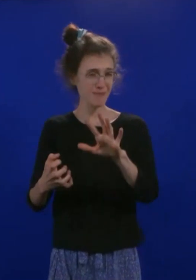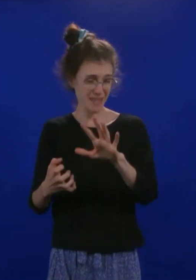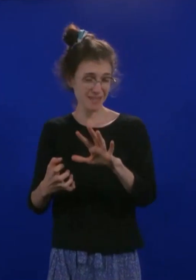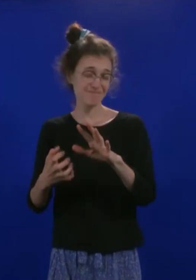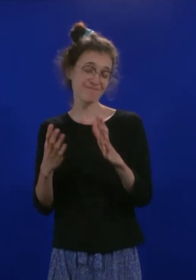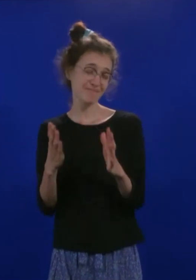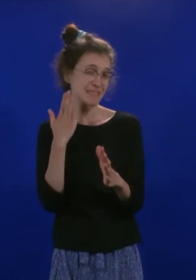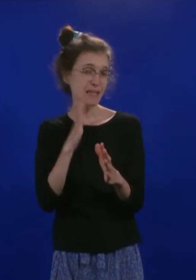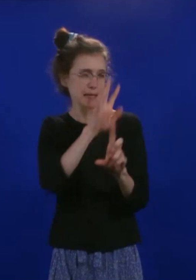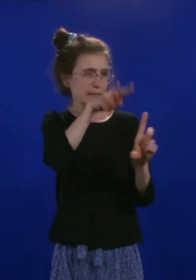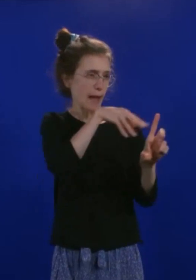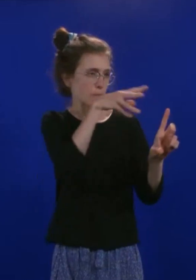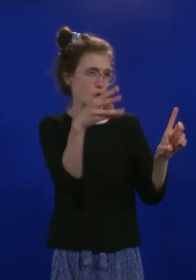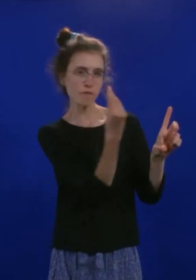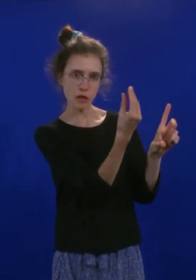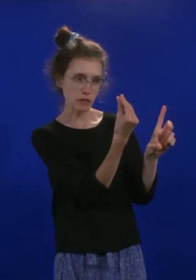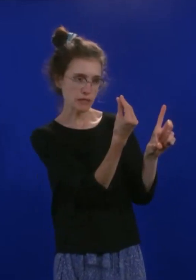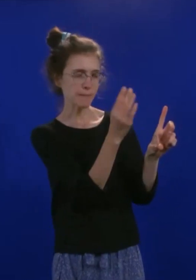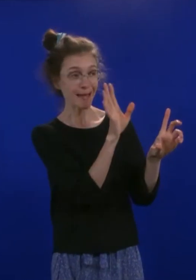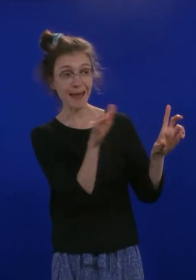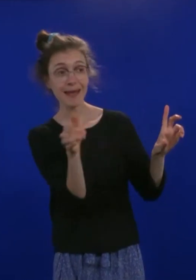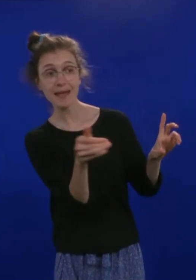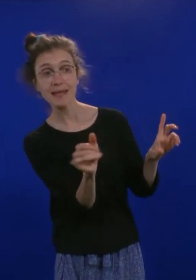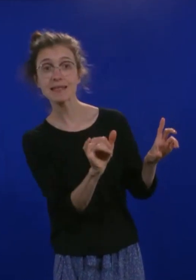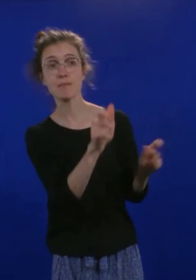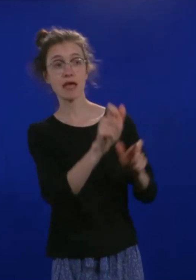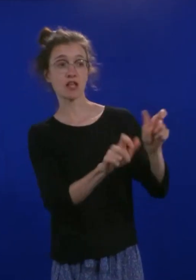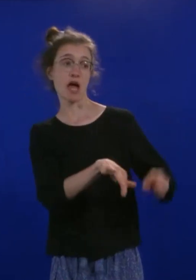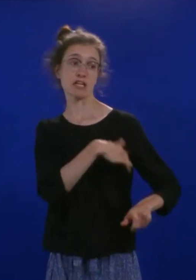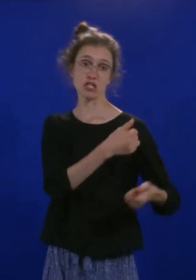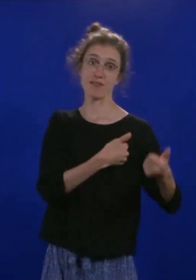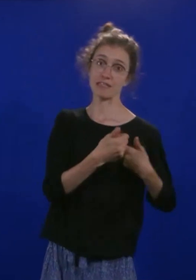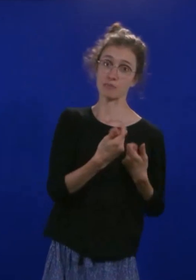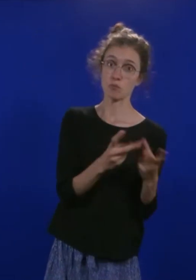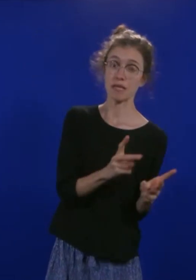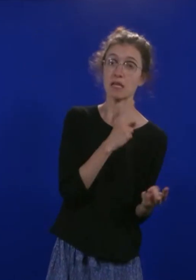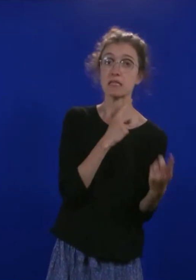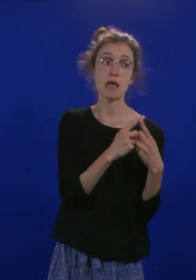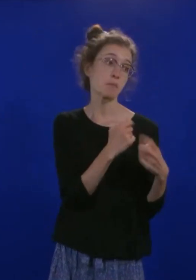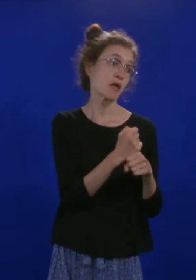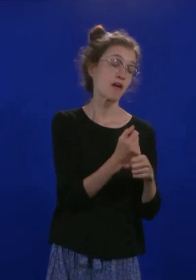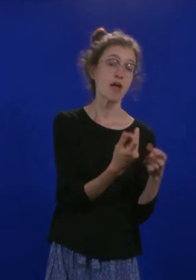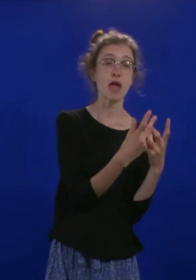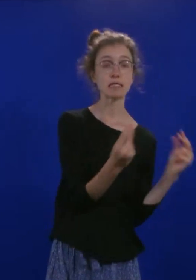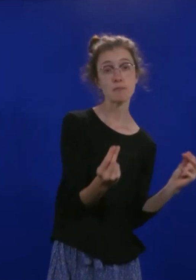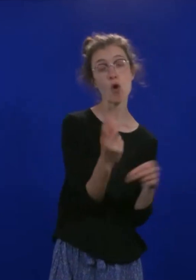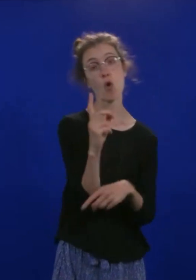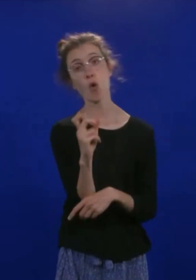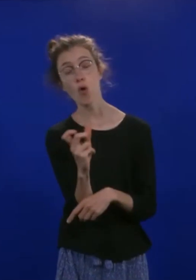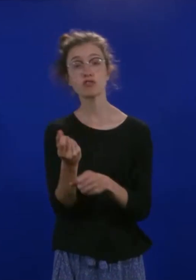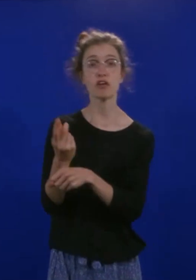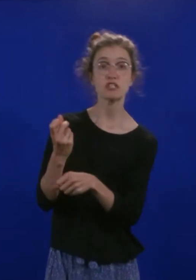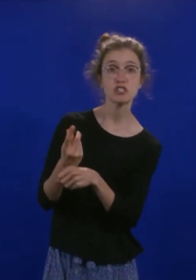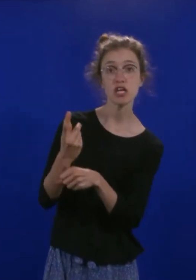financières, il y a des agents du service public, dans l'eau, dans l'assainissement, dans les déchets, des chauffeurs de bus,